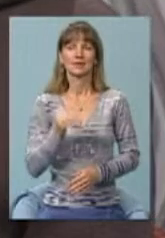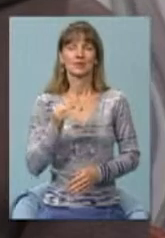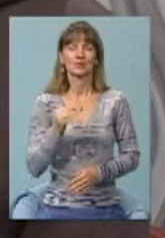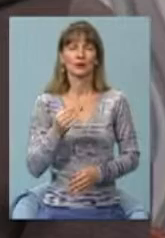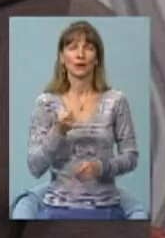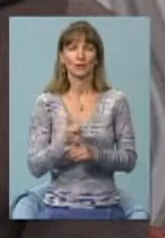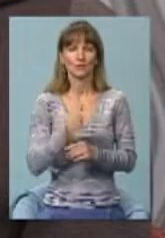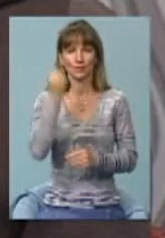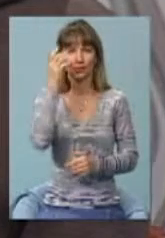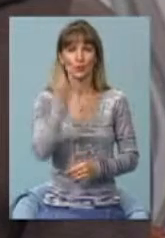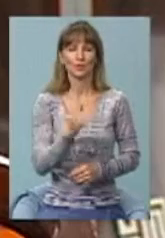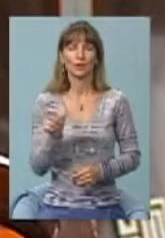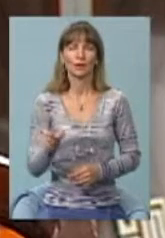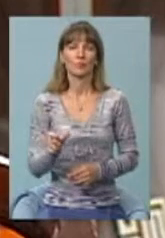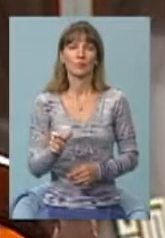мудрим людям.